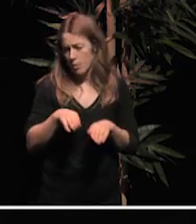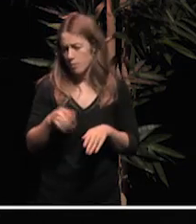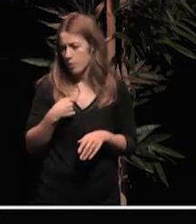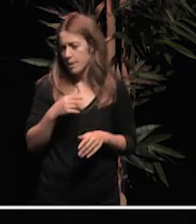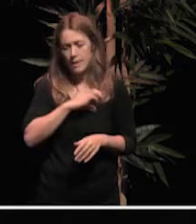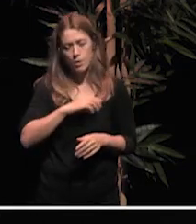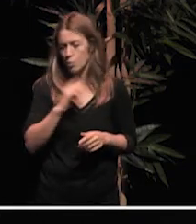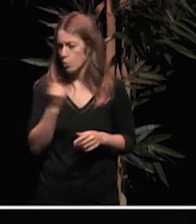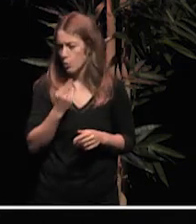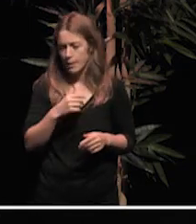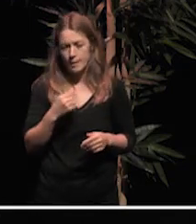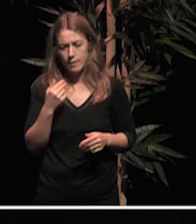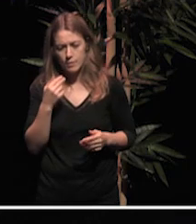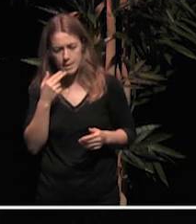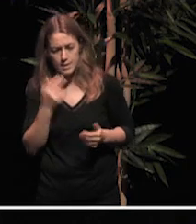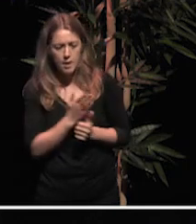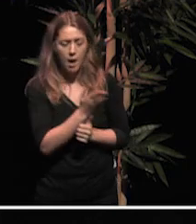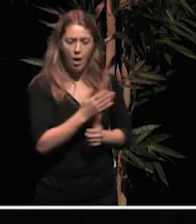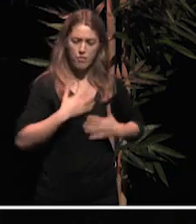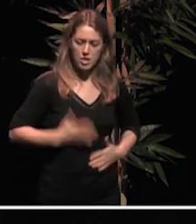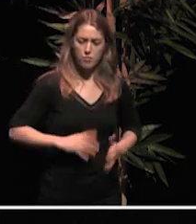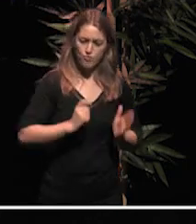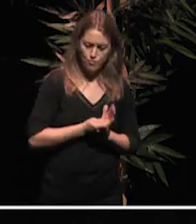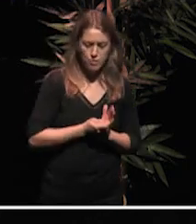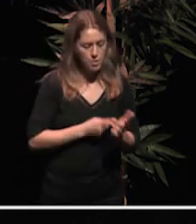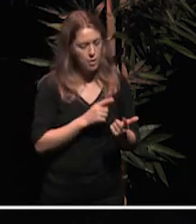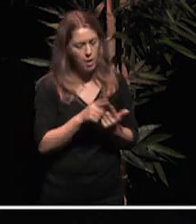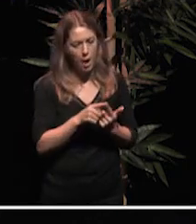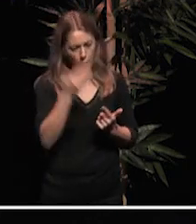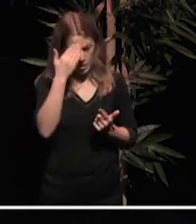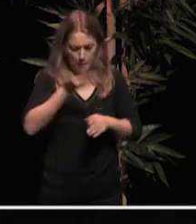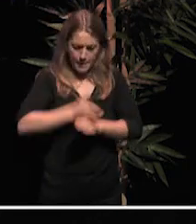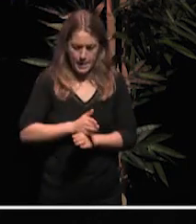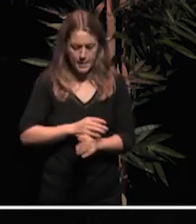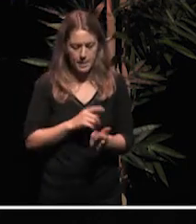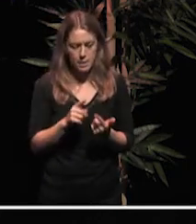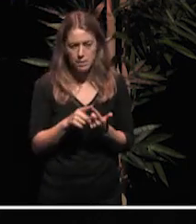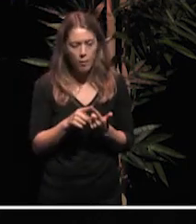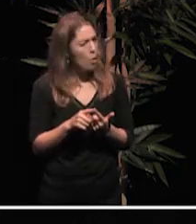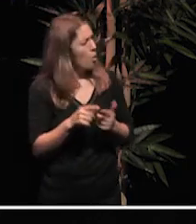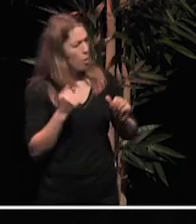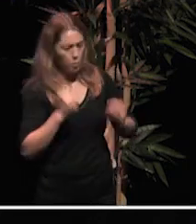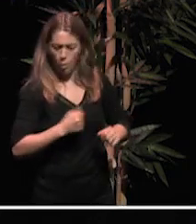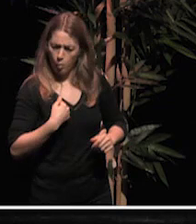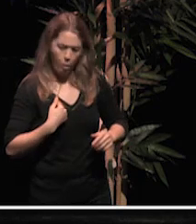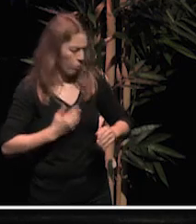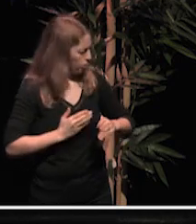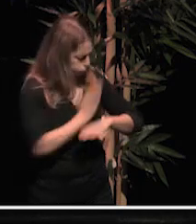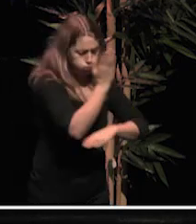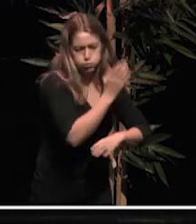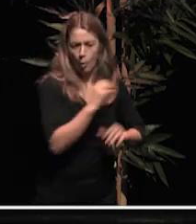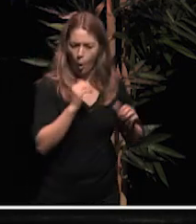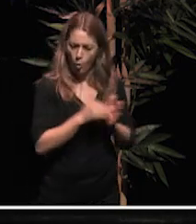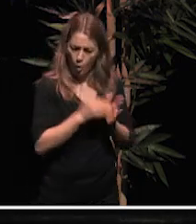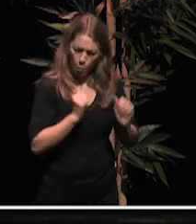à chaque fois, c'est-à-dire la condition physique, la condition mentale, pour se dire « je peux y aller quand même encore,